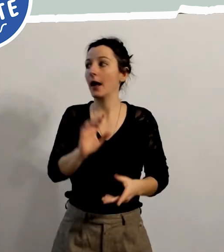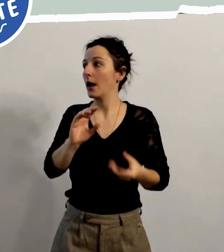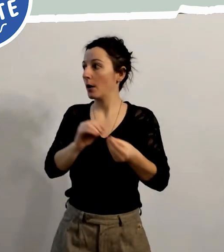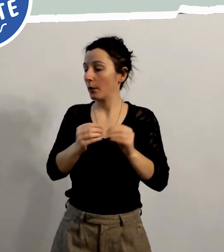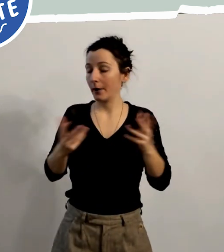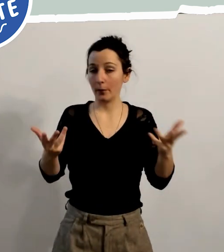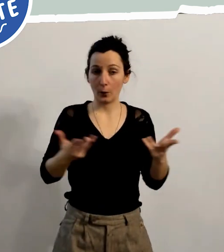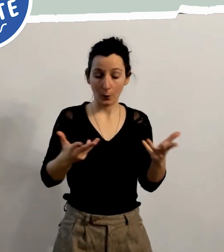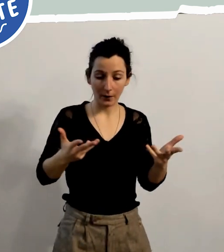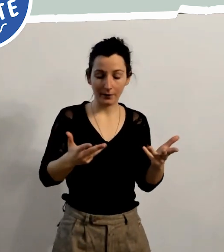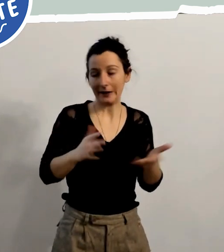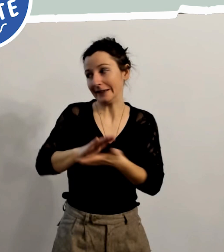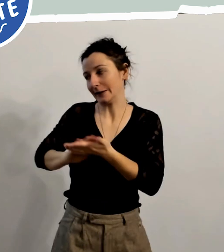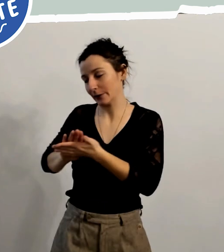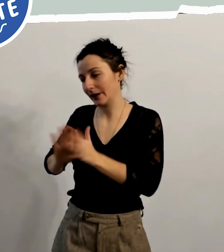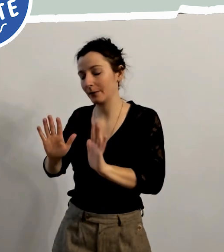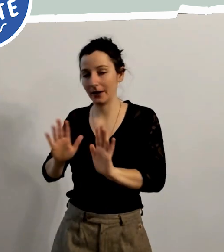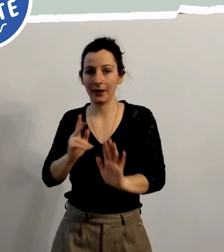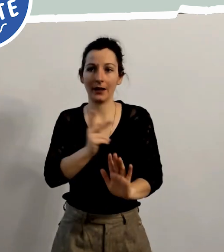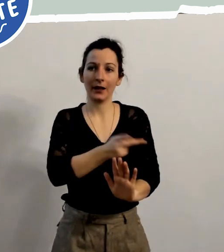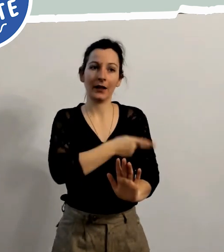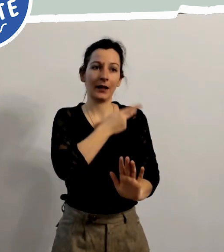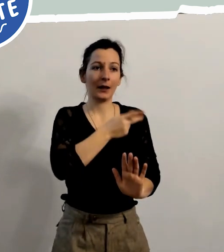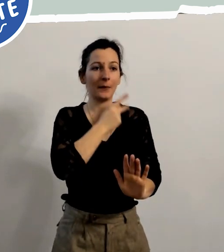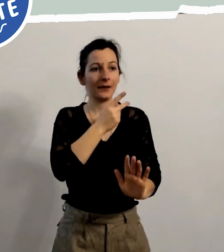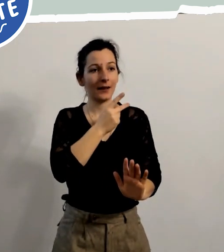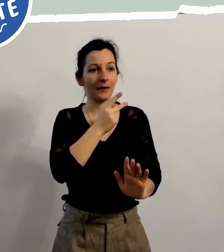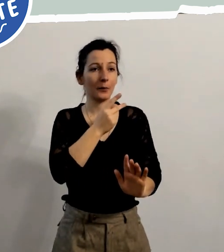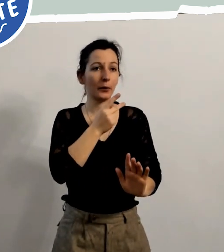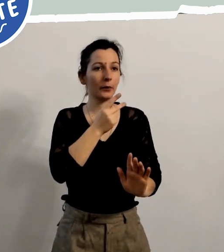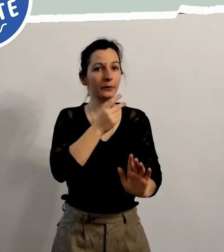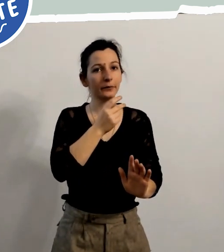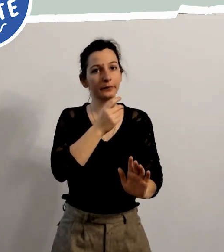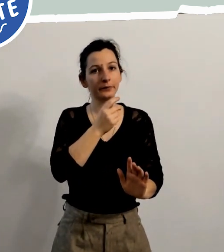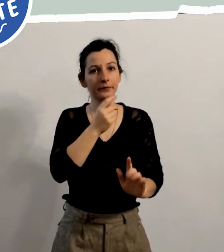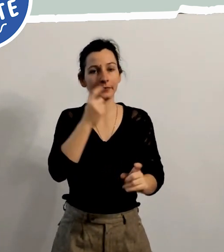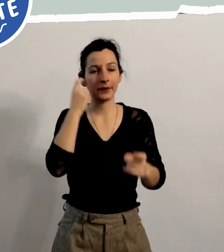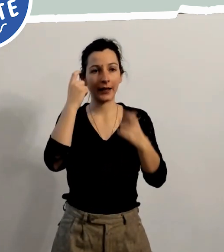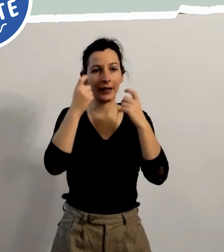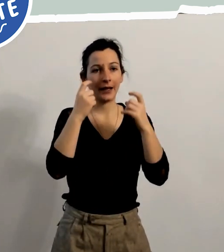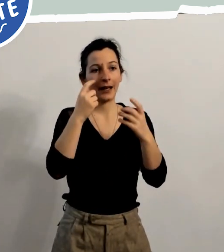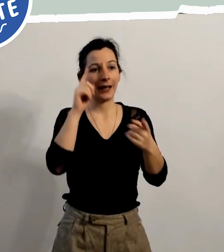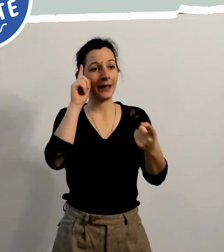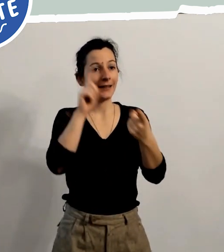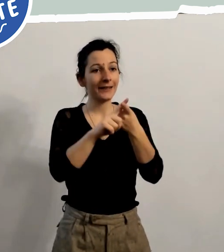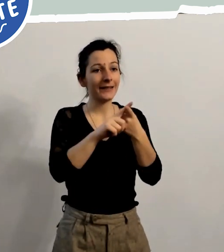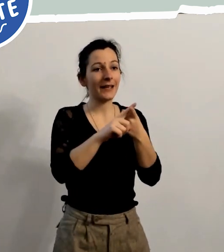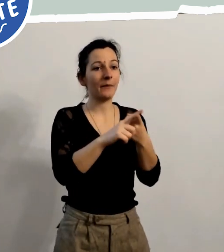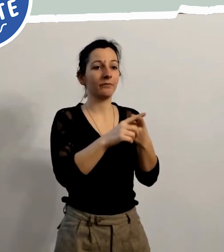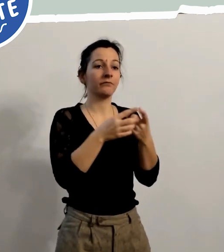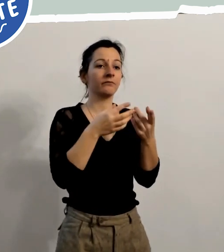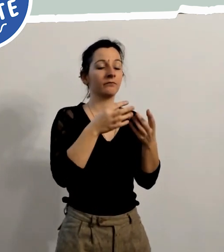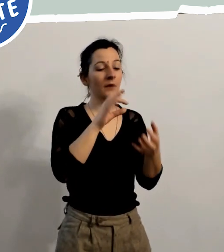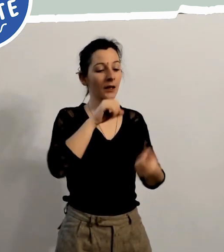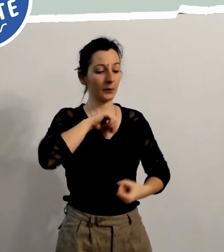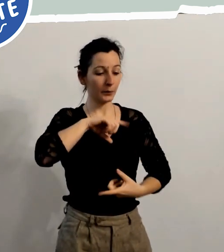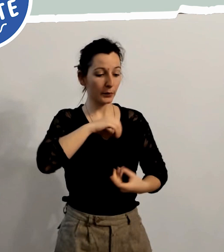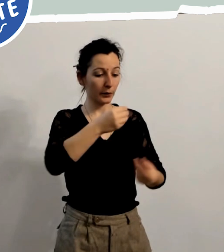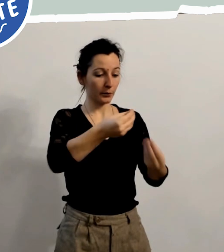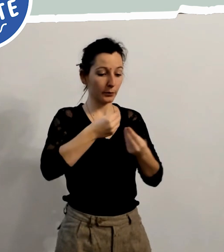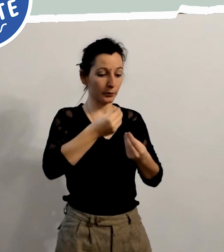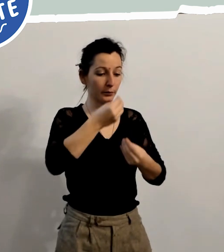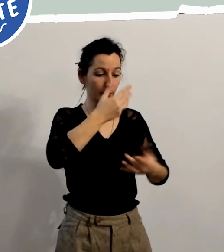Fabrice, mais les médecins sont très peu sensibilisés à cette problématique des perturbateurs endocriniens, y compris les